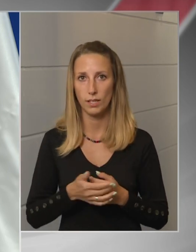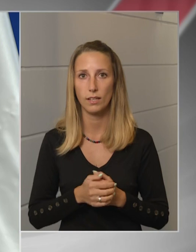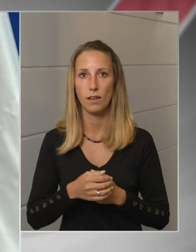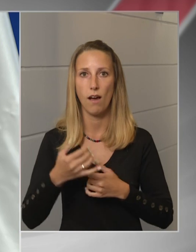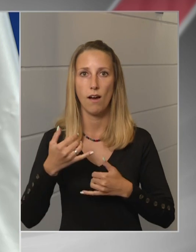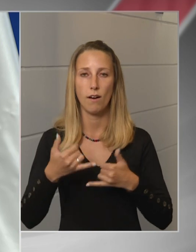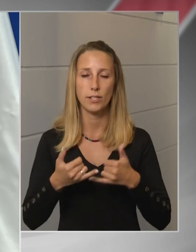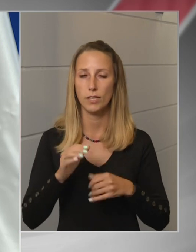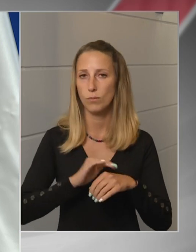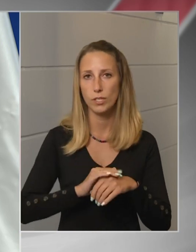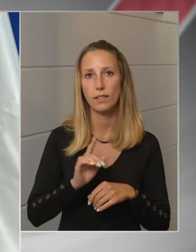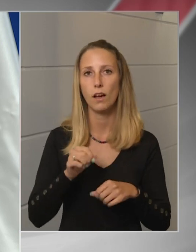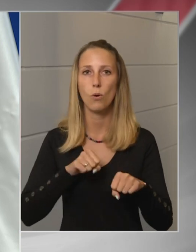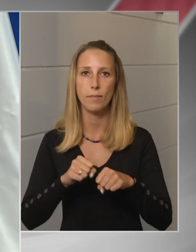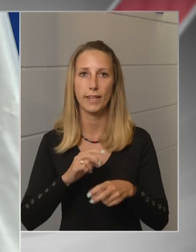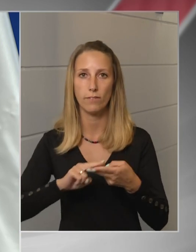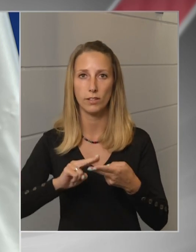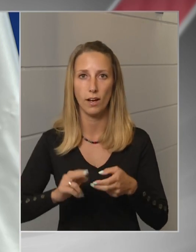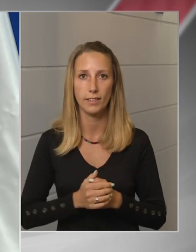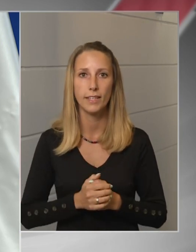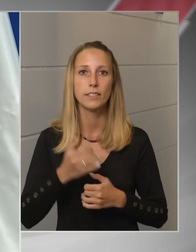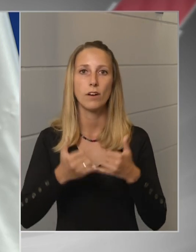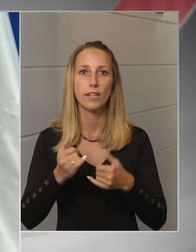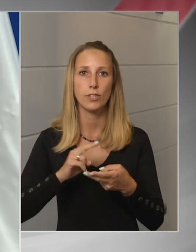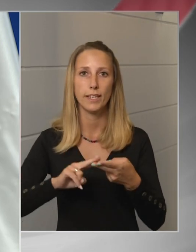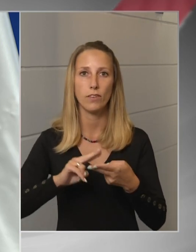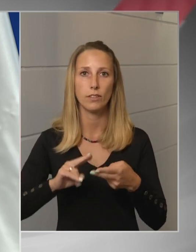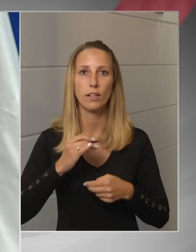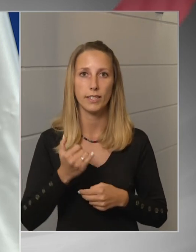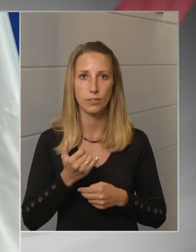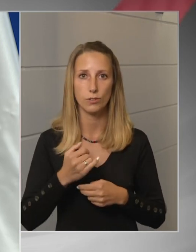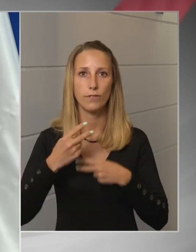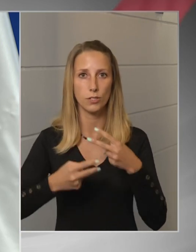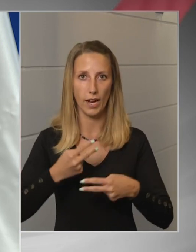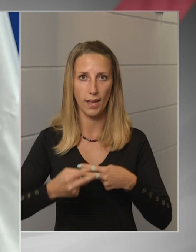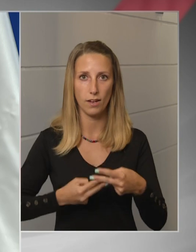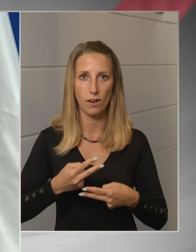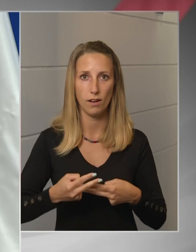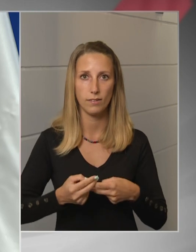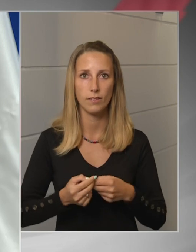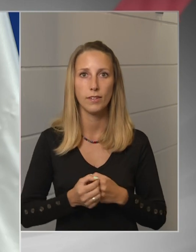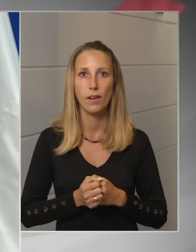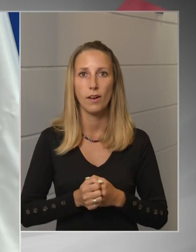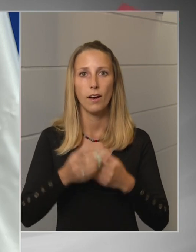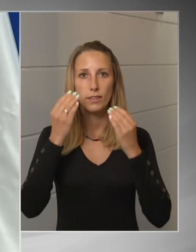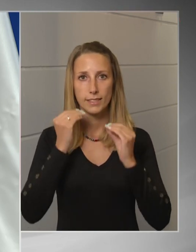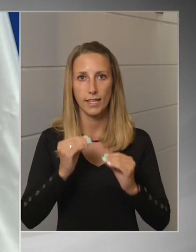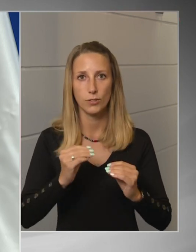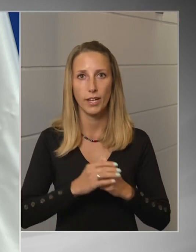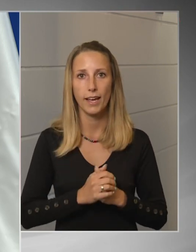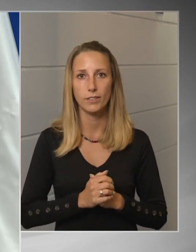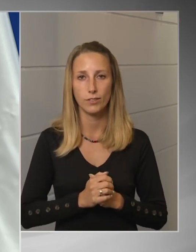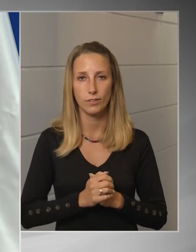kormányhivatal, és a versenyhivatal is vizsgálja a tisztességes